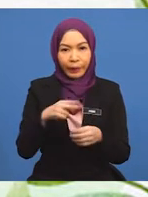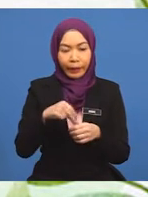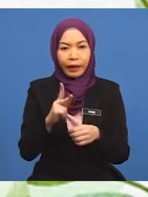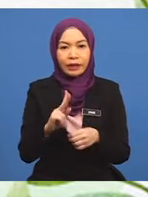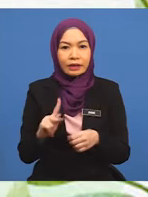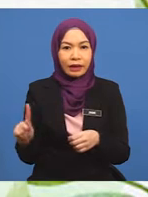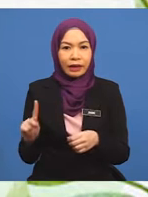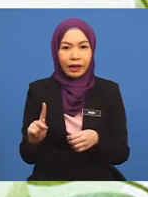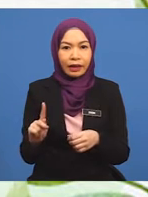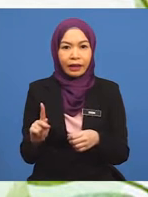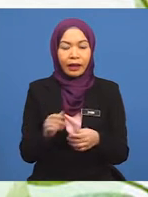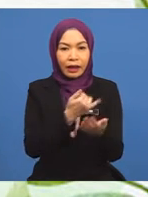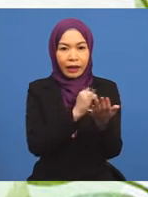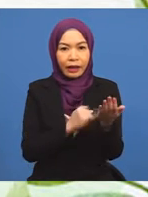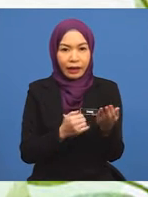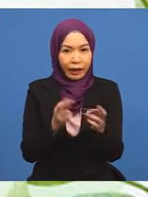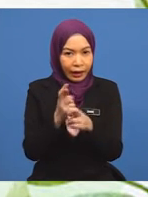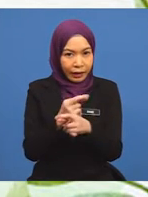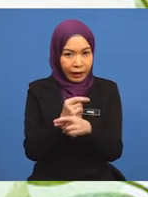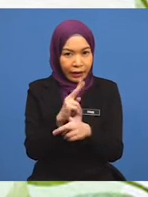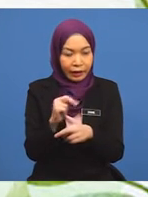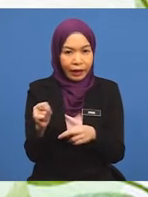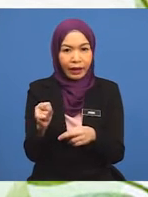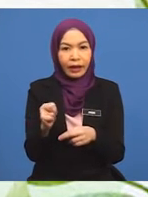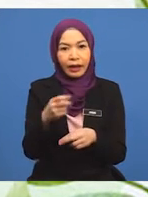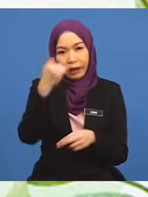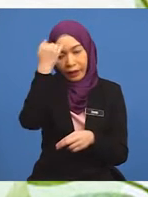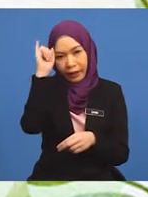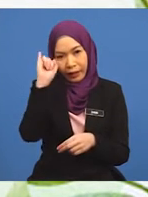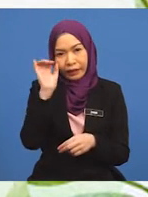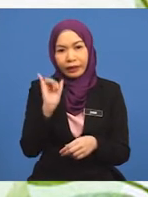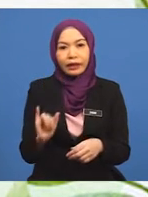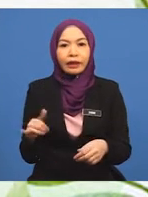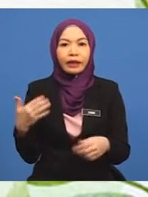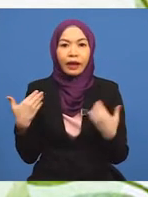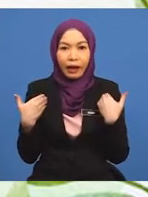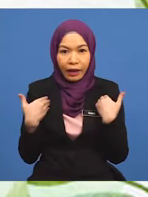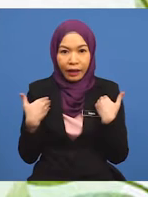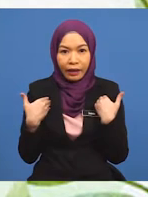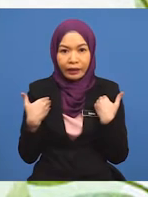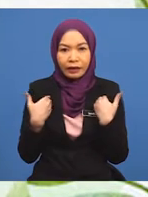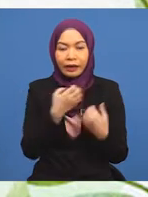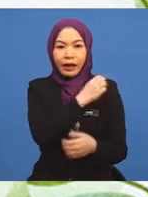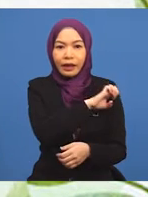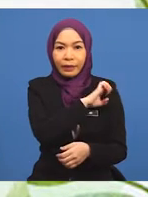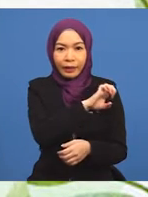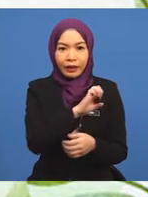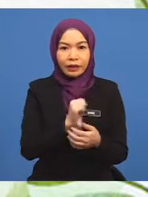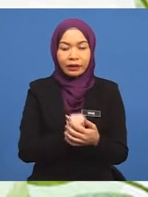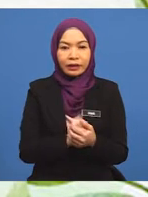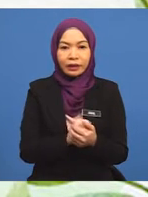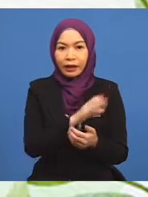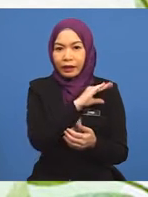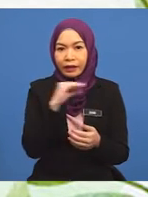menghasilkan lakaran perkembangan idea yang mempunyai elemen